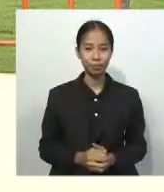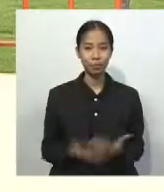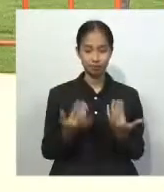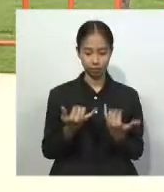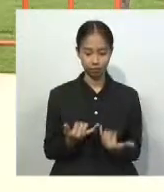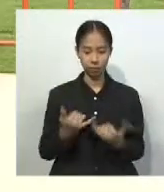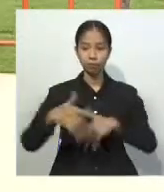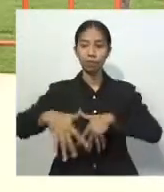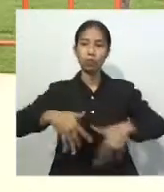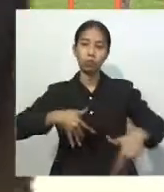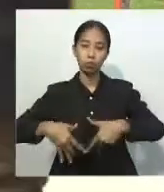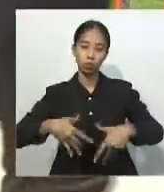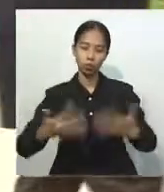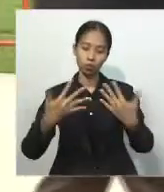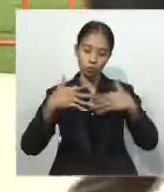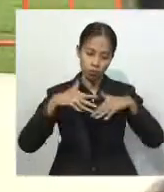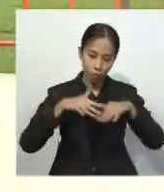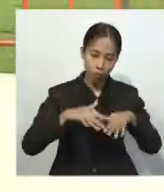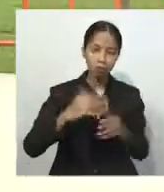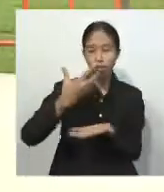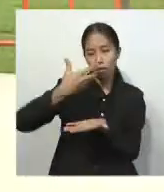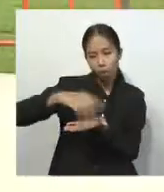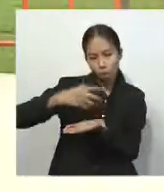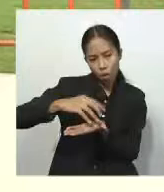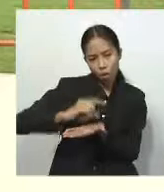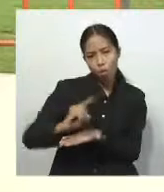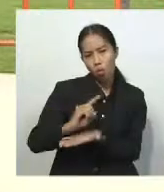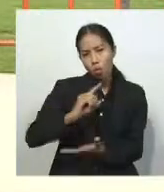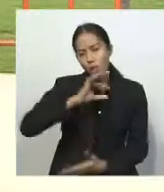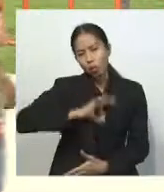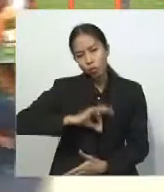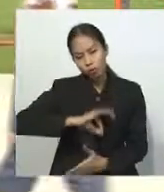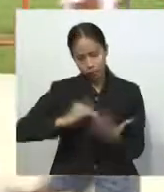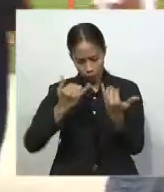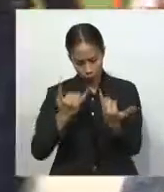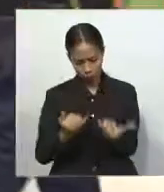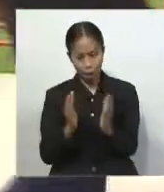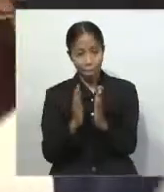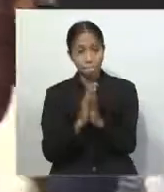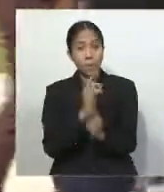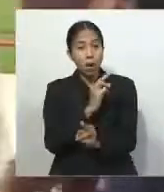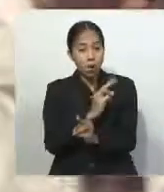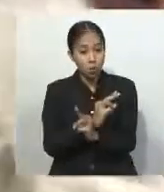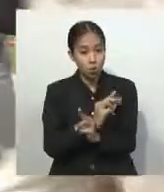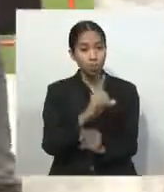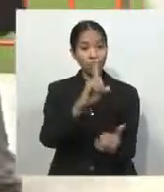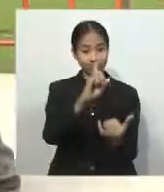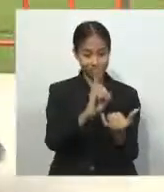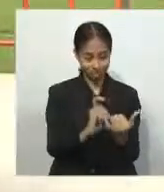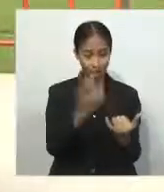ประชาชนที่มาร่วมงานนะคะต่างบอกเล่าถึงความรู้สึกนะคะว่าแม้หลวงพ่อคูณจะละสังขารไปแล้วค่ะแต่ว่าค